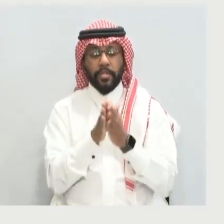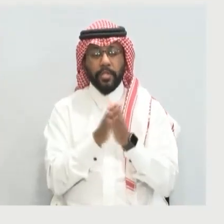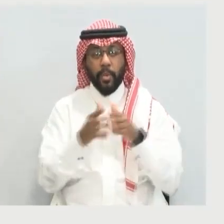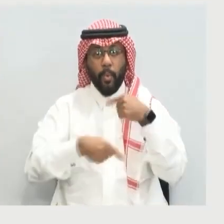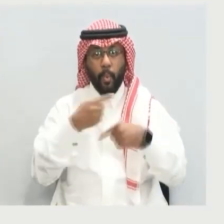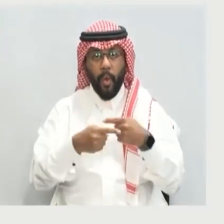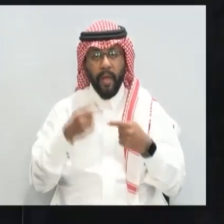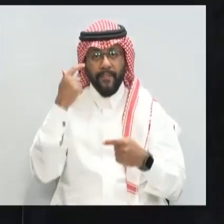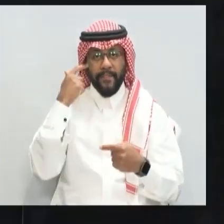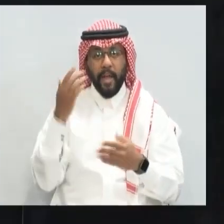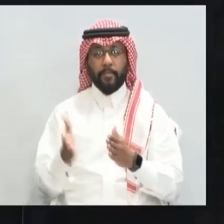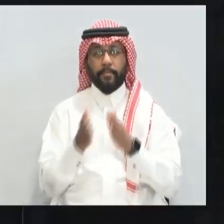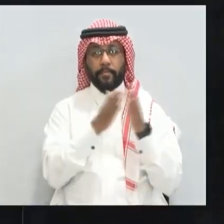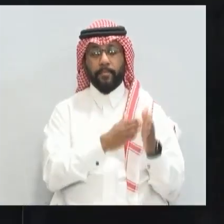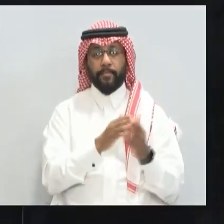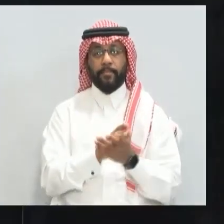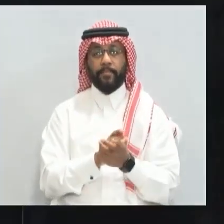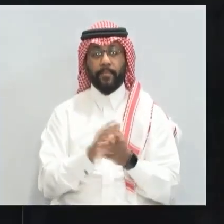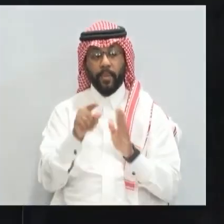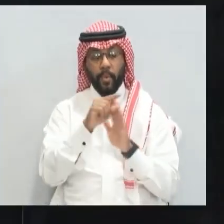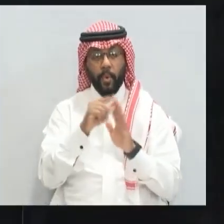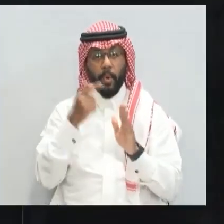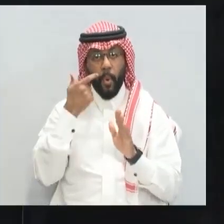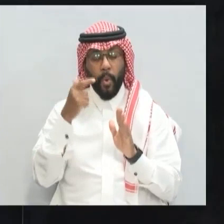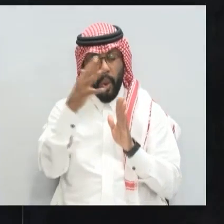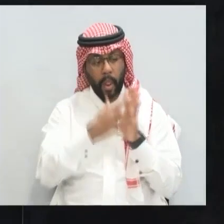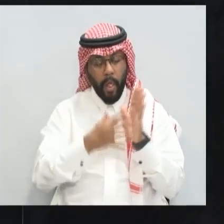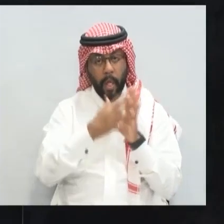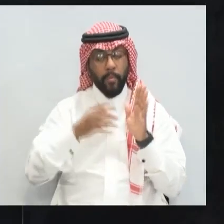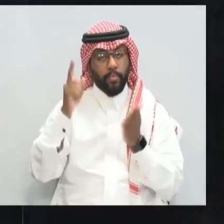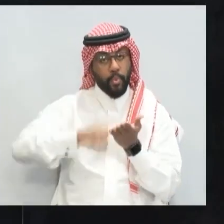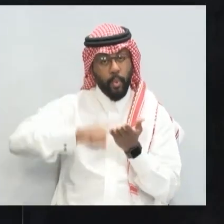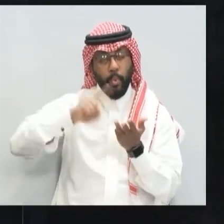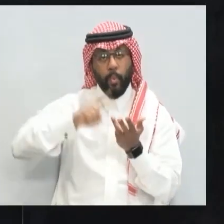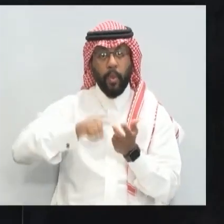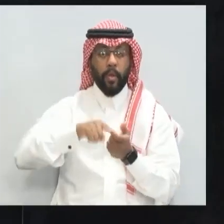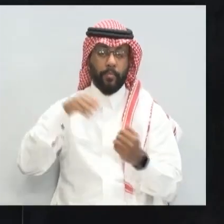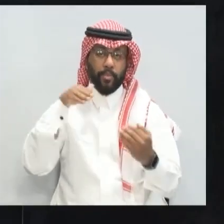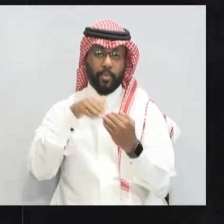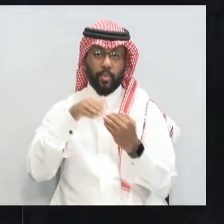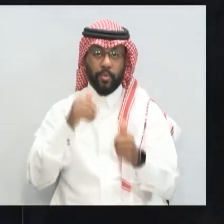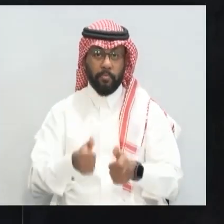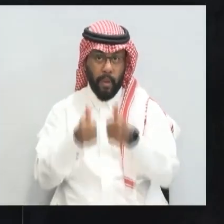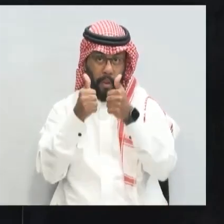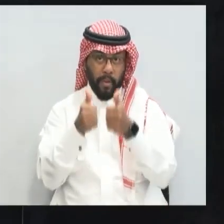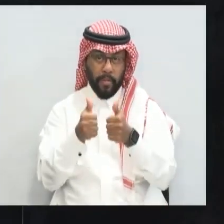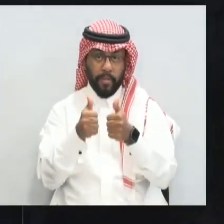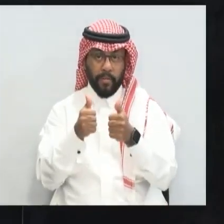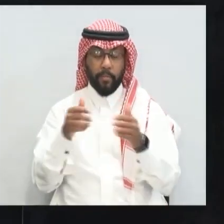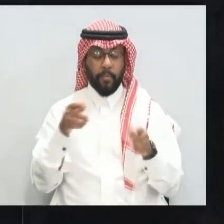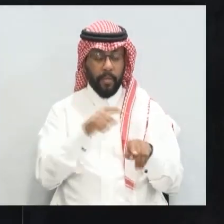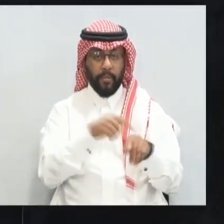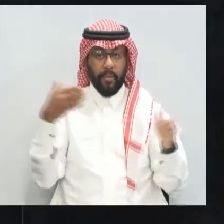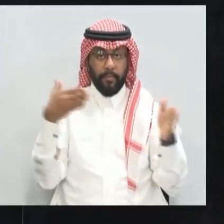ثم بعد ذلك نتعرف على فروض نظريه التصادم وشروط التصادم المثمر او الفعال ثم بعد ذلك الخلاصه